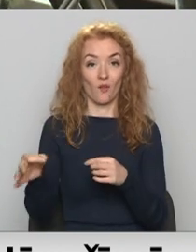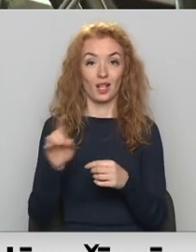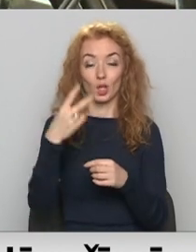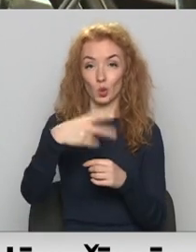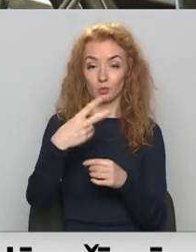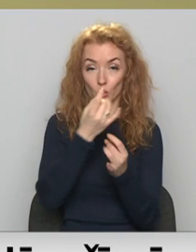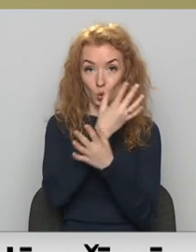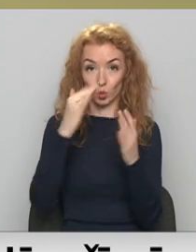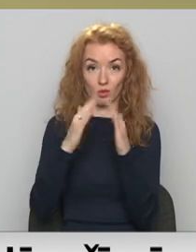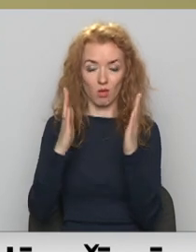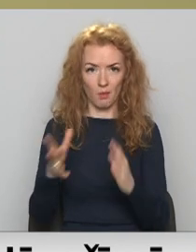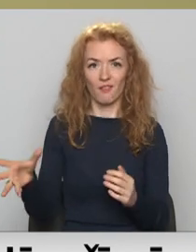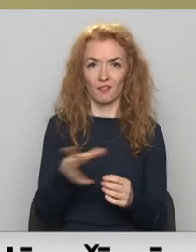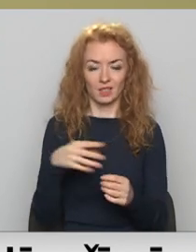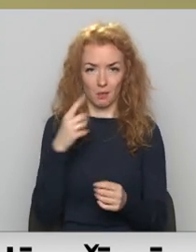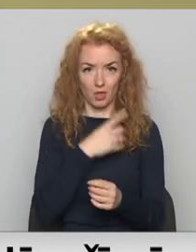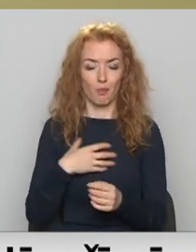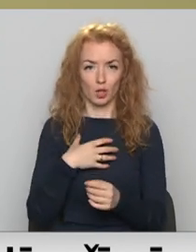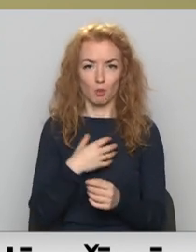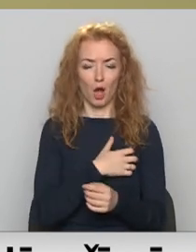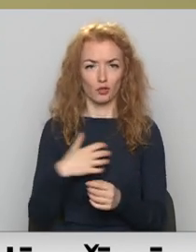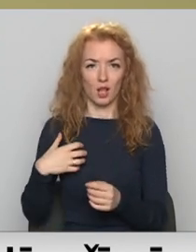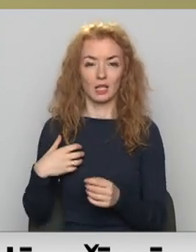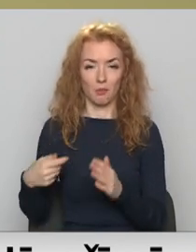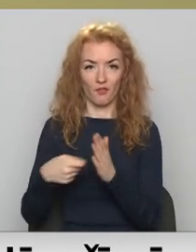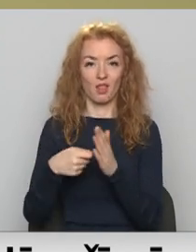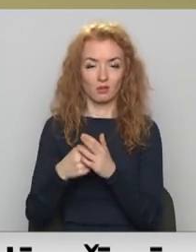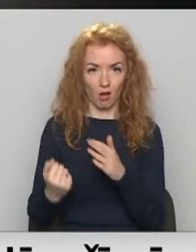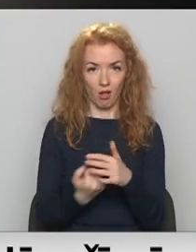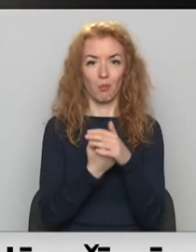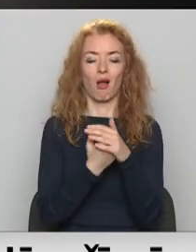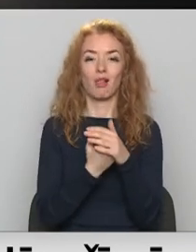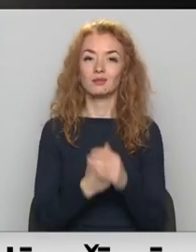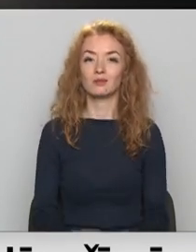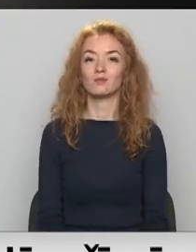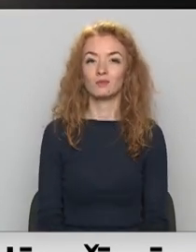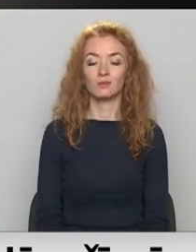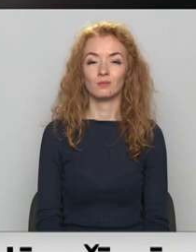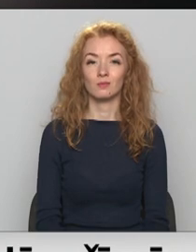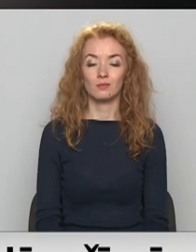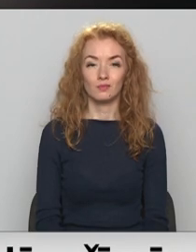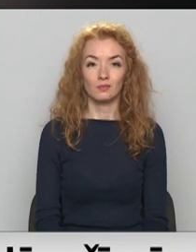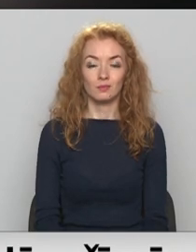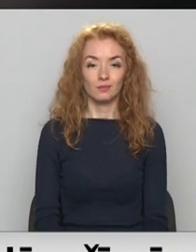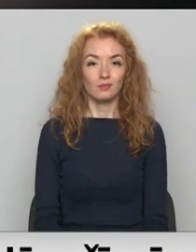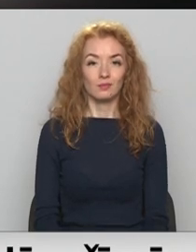kultūras namu, kuriem visiem nepieciešams pašvaldības finansiālais atbalsts. Sandra Leitāne, Andris Pāns, RTV.